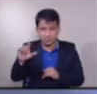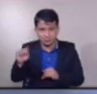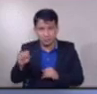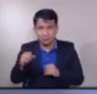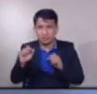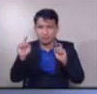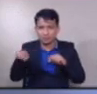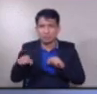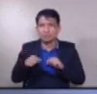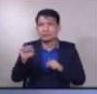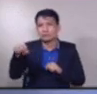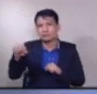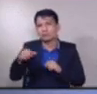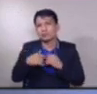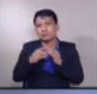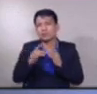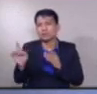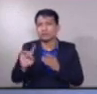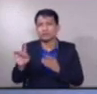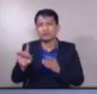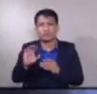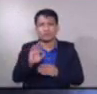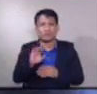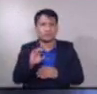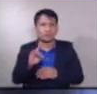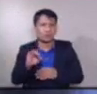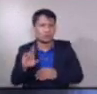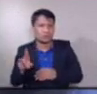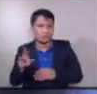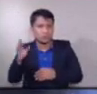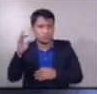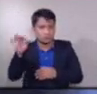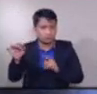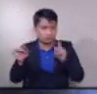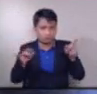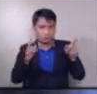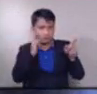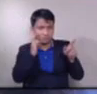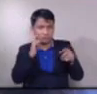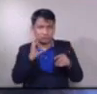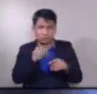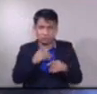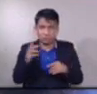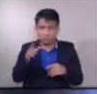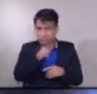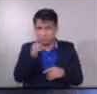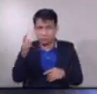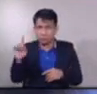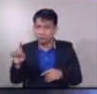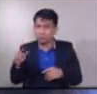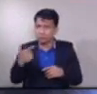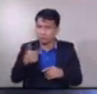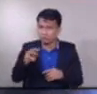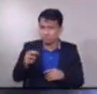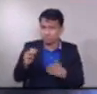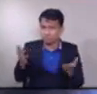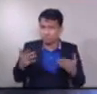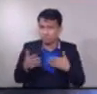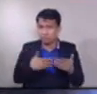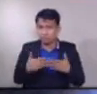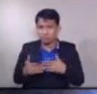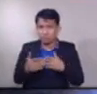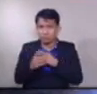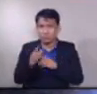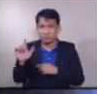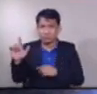Royal Maharlika. Pero anong klaseng federalism? Federal ba ni Presidente Duterte? Federal ba ni Leni? Federal ba ni Gloria? O federal na mga liberal